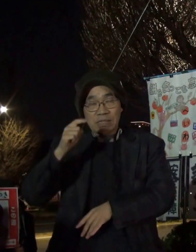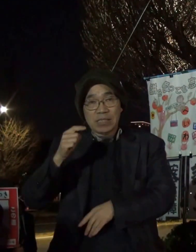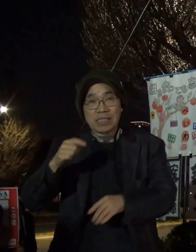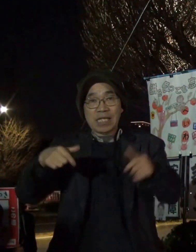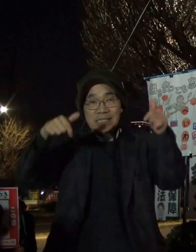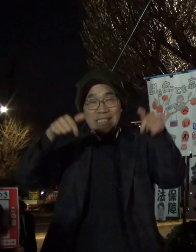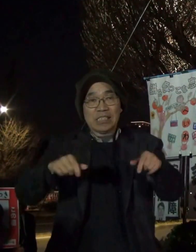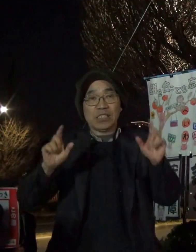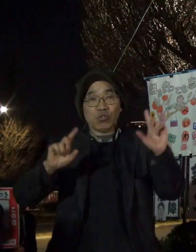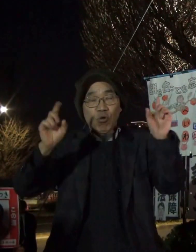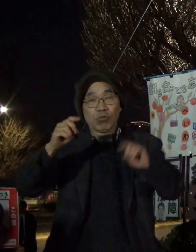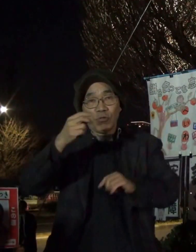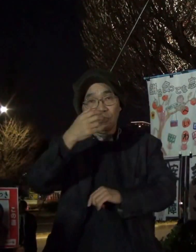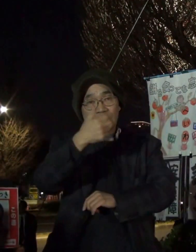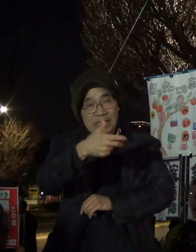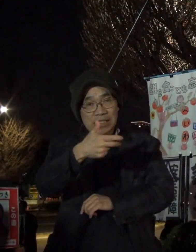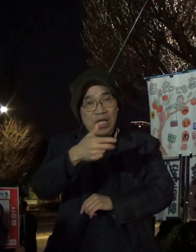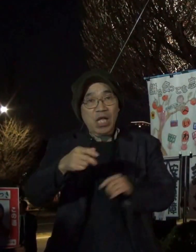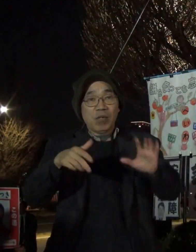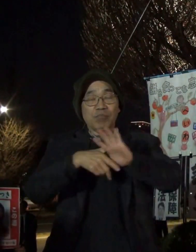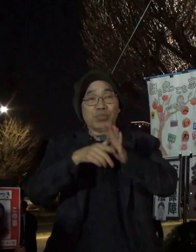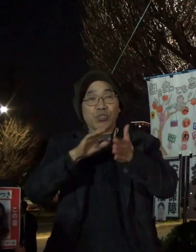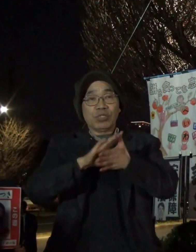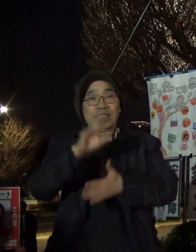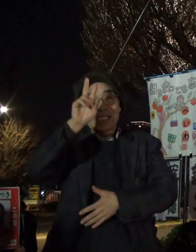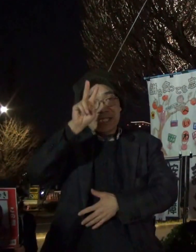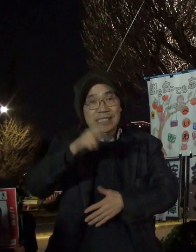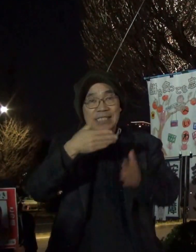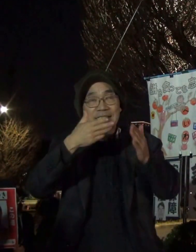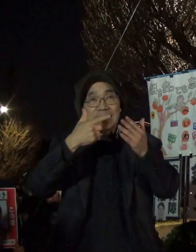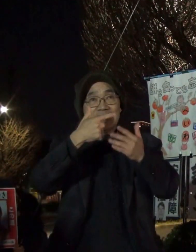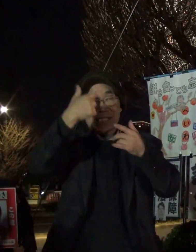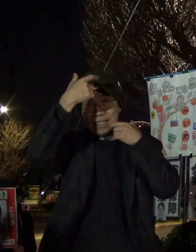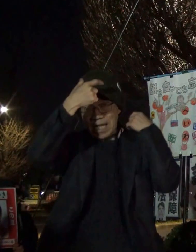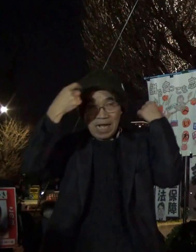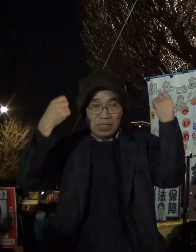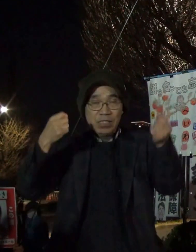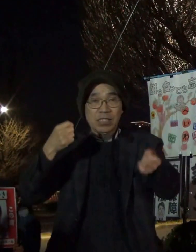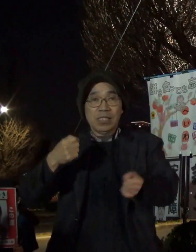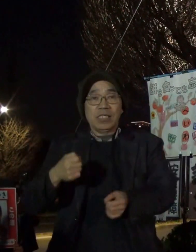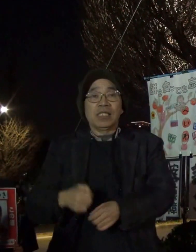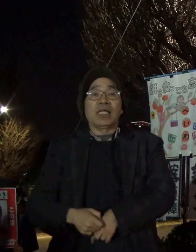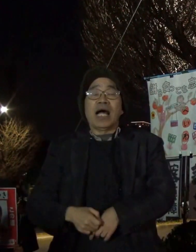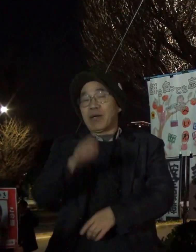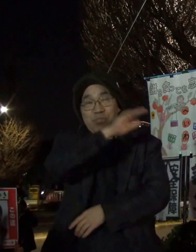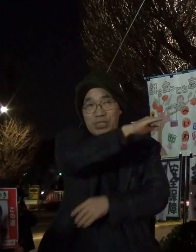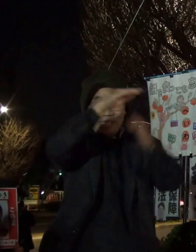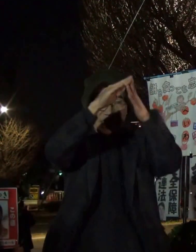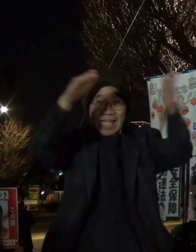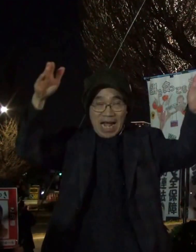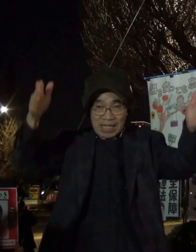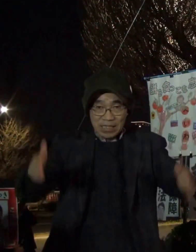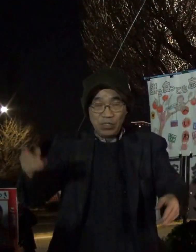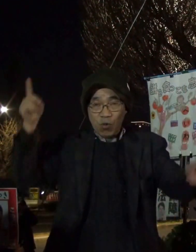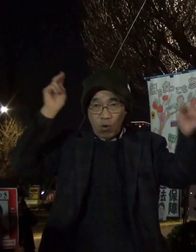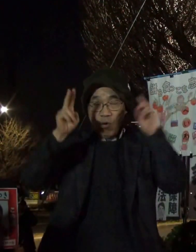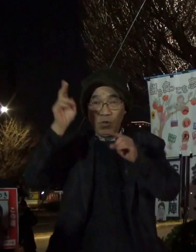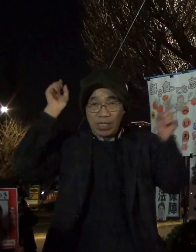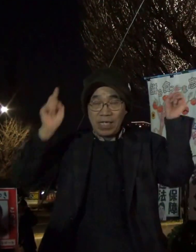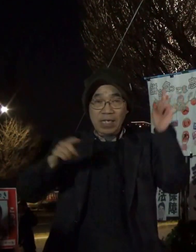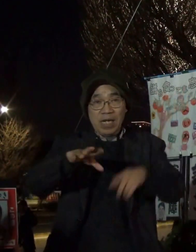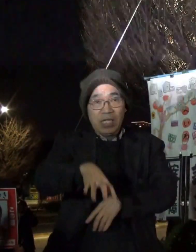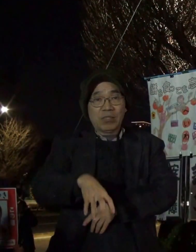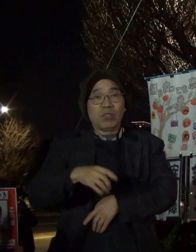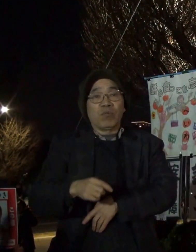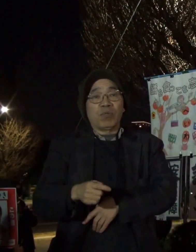市分離台公園から、練馬区、明石家東緑地大